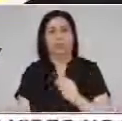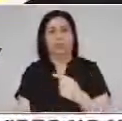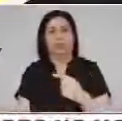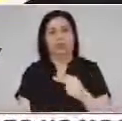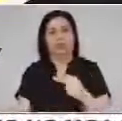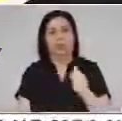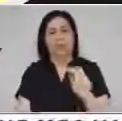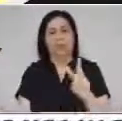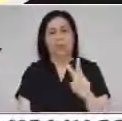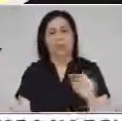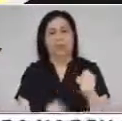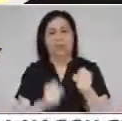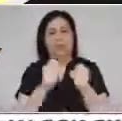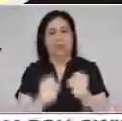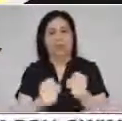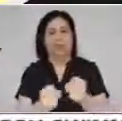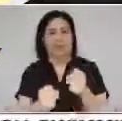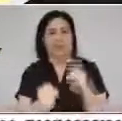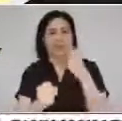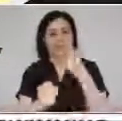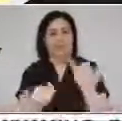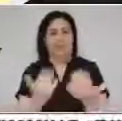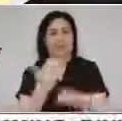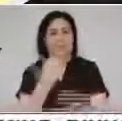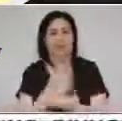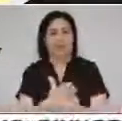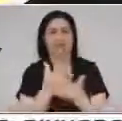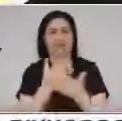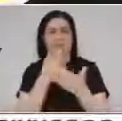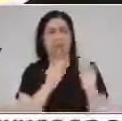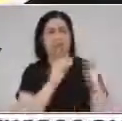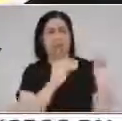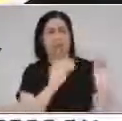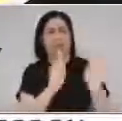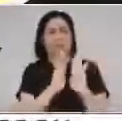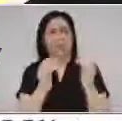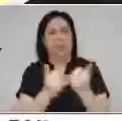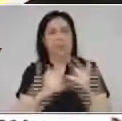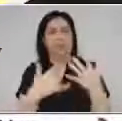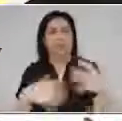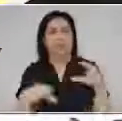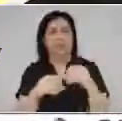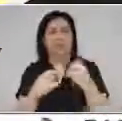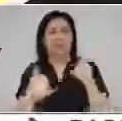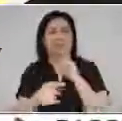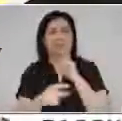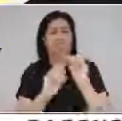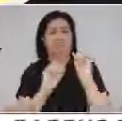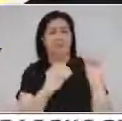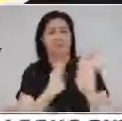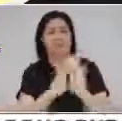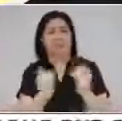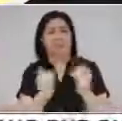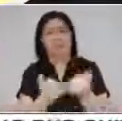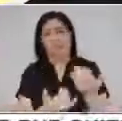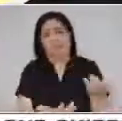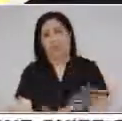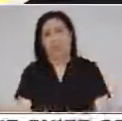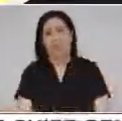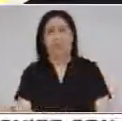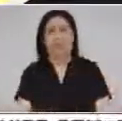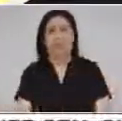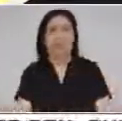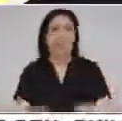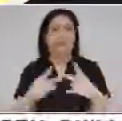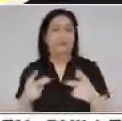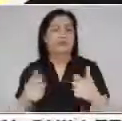bawat ma-violate dito sa health protocol. Ayan na nga yung sinasabi mo na ano, mass gathering. Balikan ko lang ho itong sa Gubat